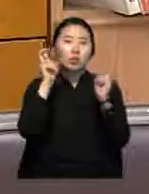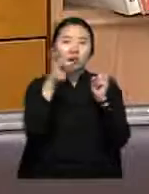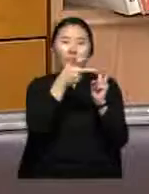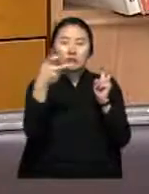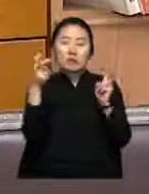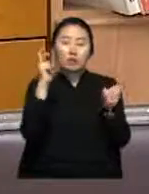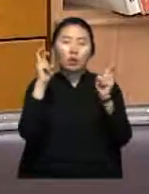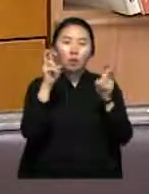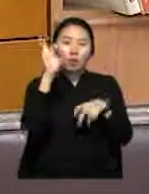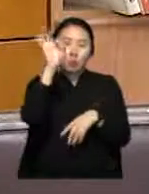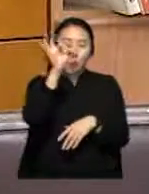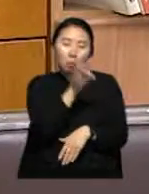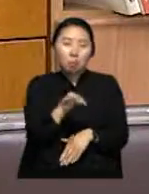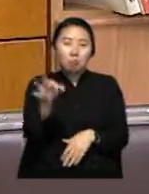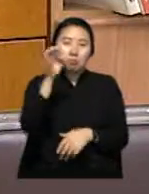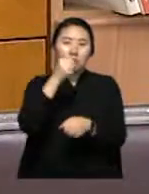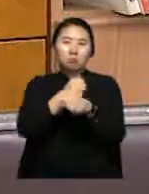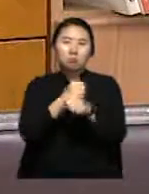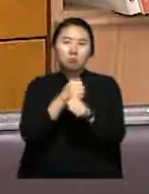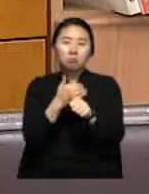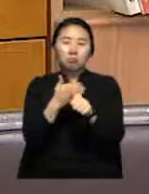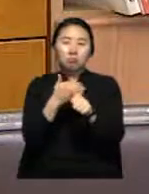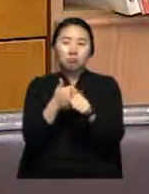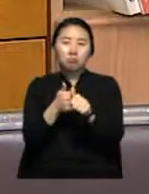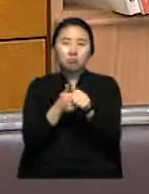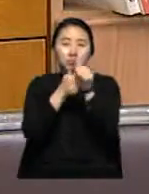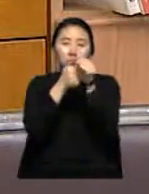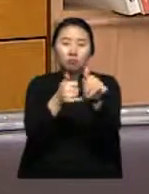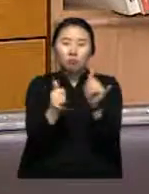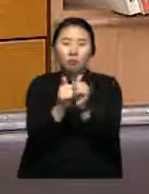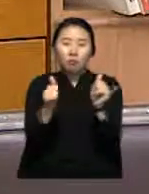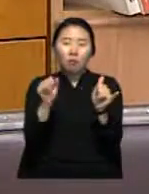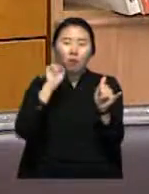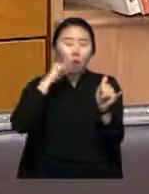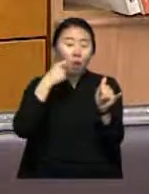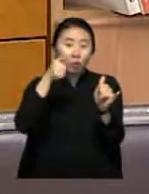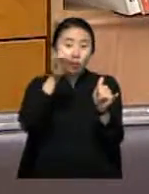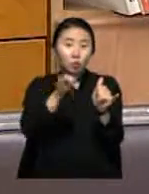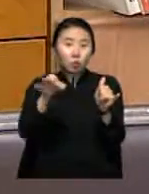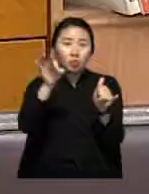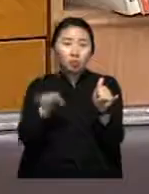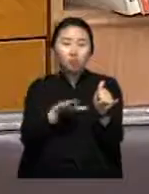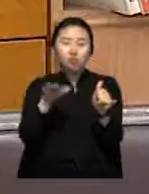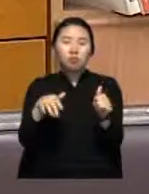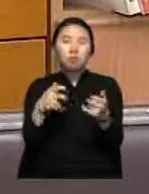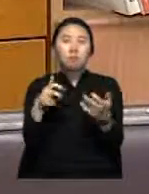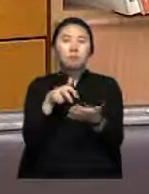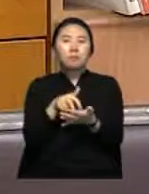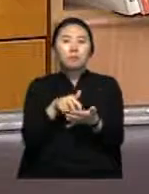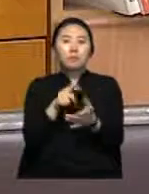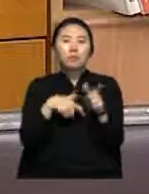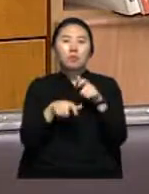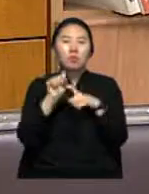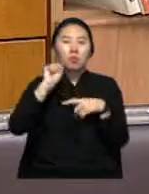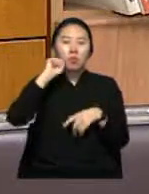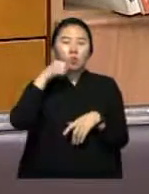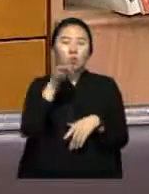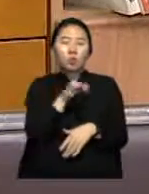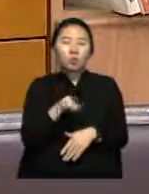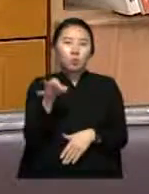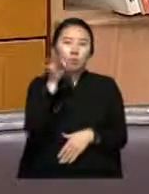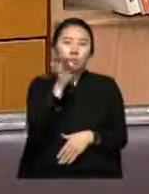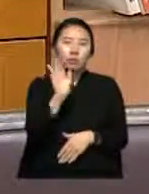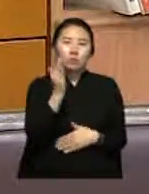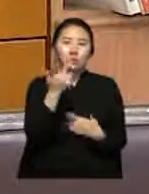가격을 인상하다 보면은 후발 업체들도 선발 업체들도 어려워서 가격을 올리는데 우리는 더 어렵지 않겠냐